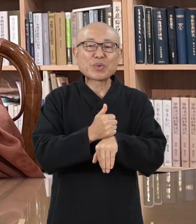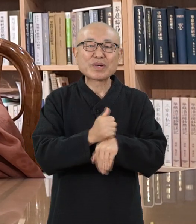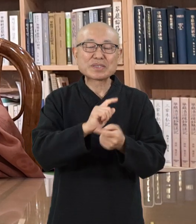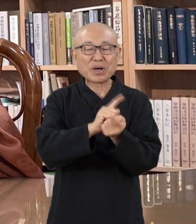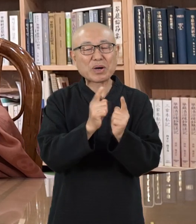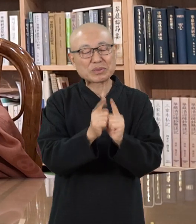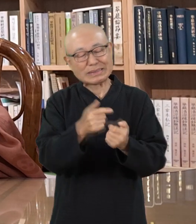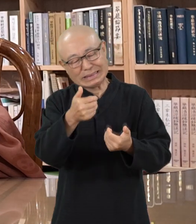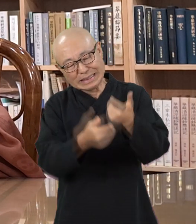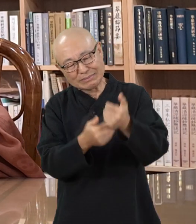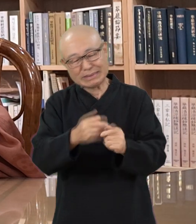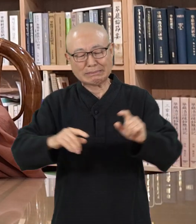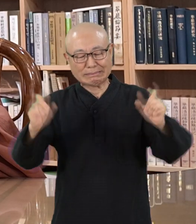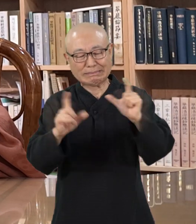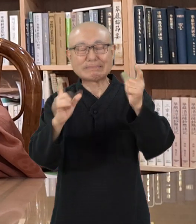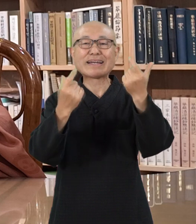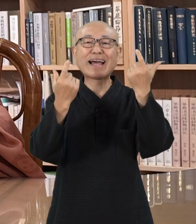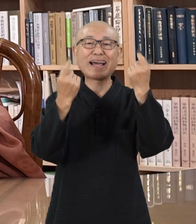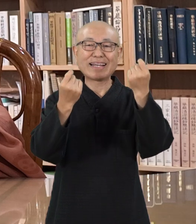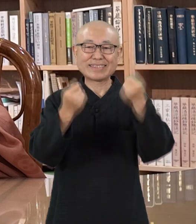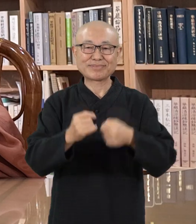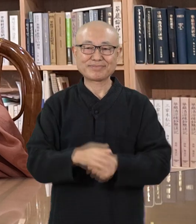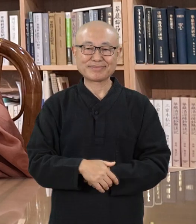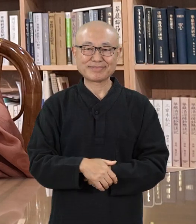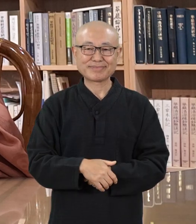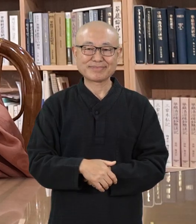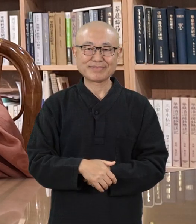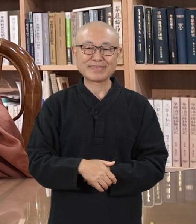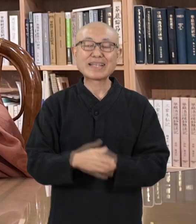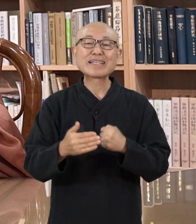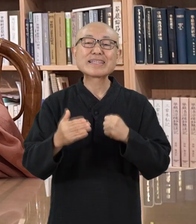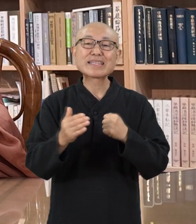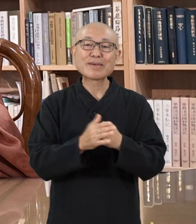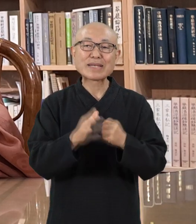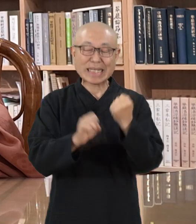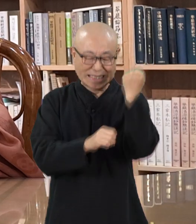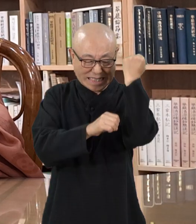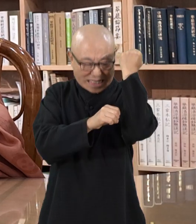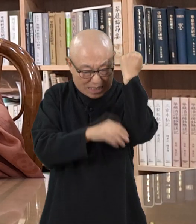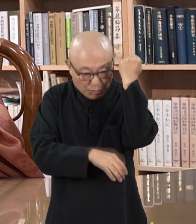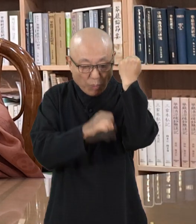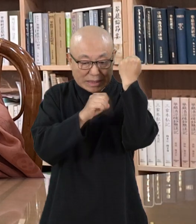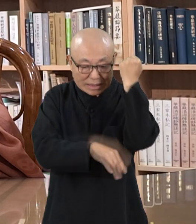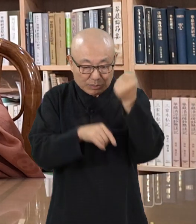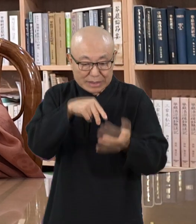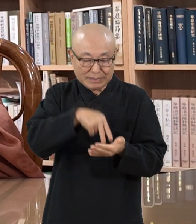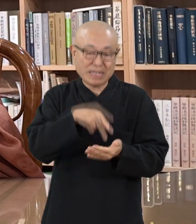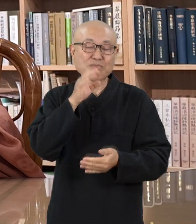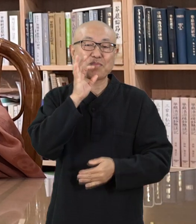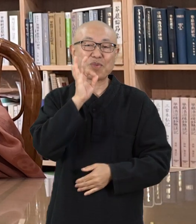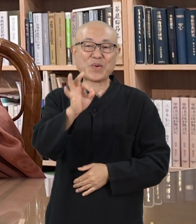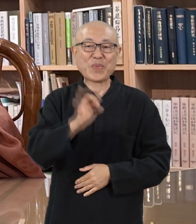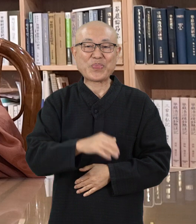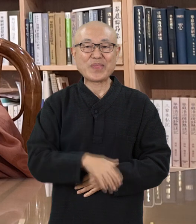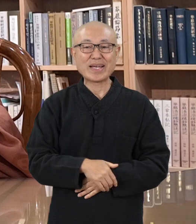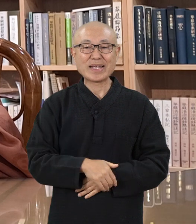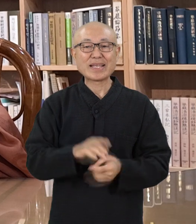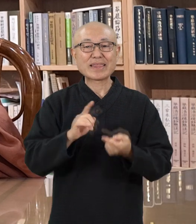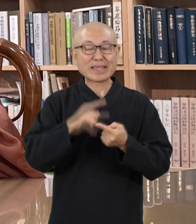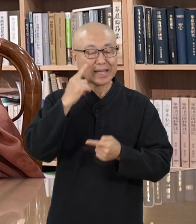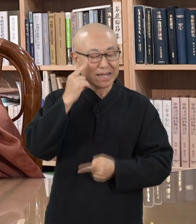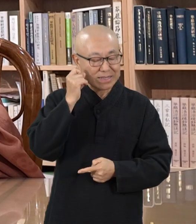시비하고 싸우고 있는 거예요. 그래서 그걸로부터 다시 본원에 되돌아가는 것, 그것에 눈